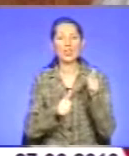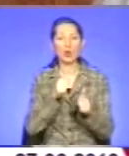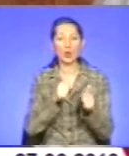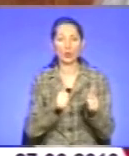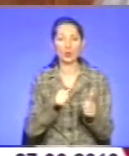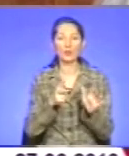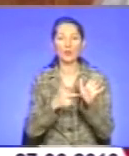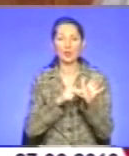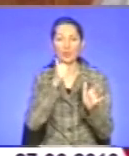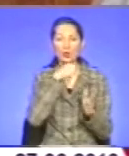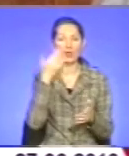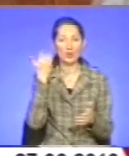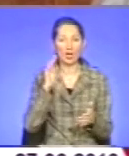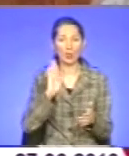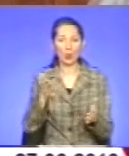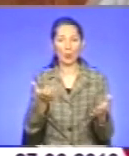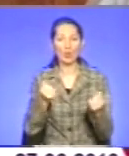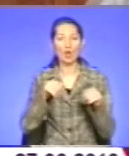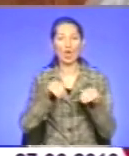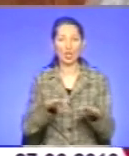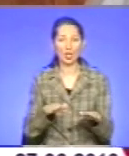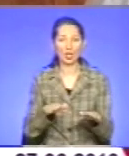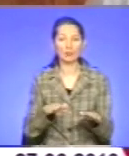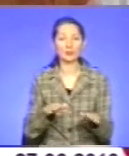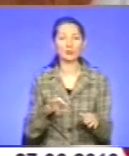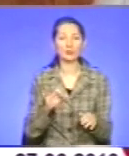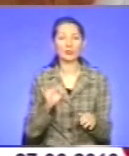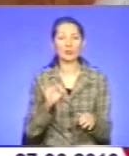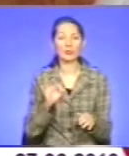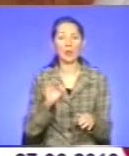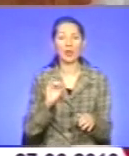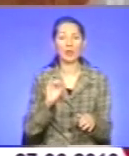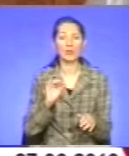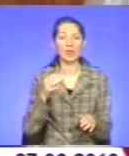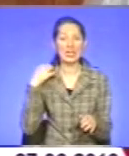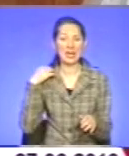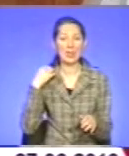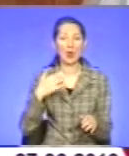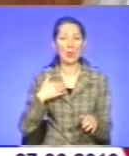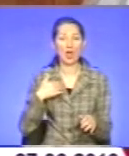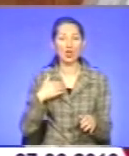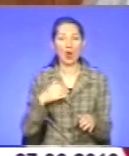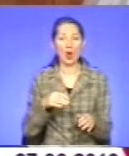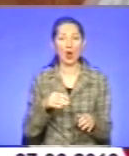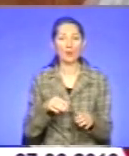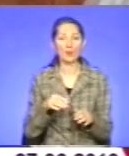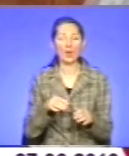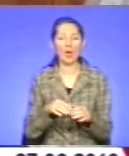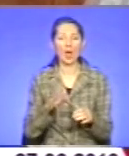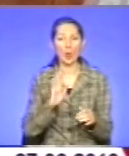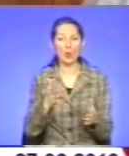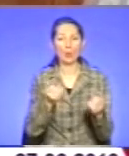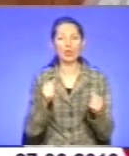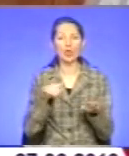от 8 років назад було прийнято рішення з Олегом Івановичем, начальником нашого об'єднання Тернополя, з Каранським Олегом Івановичем. Було прийнято